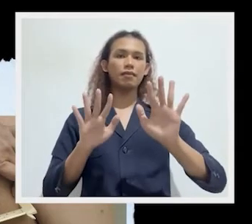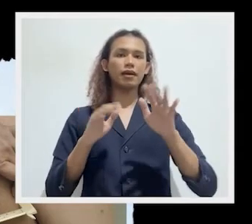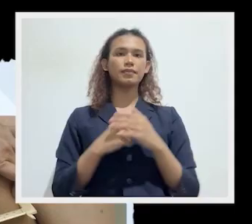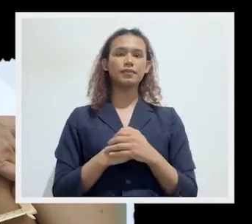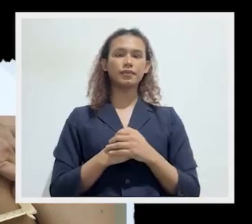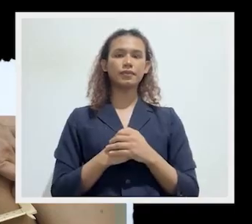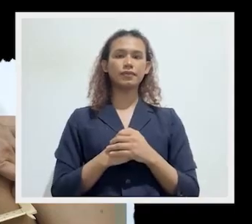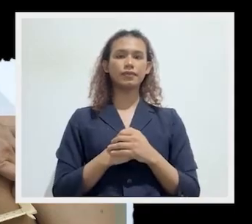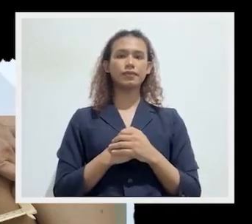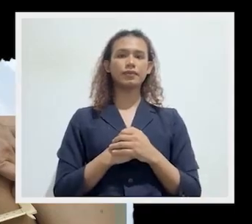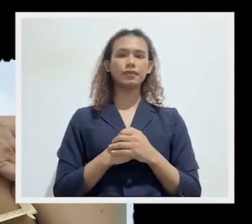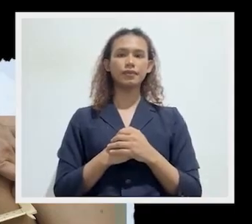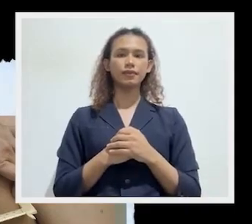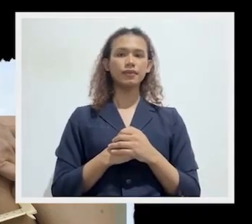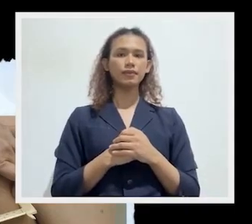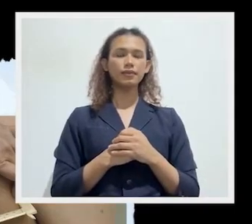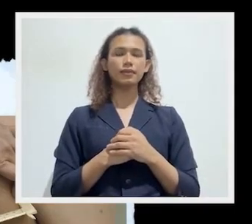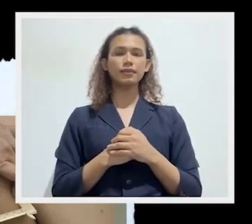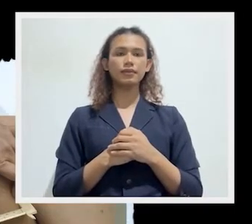62,35.